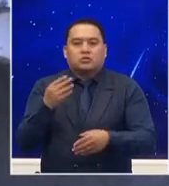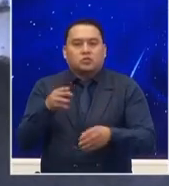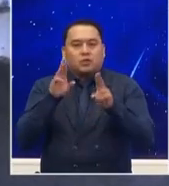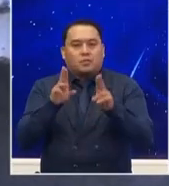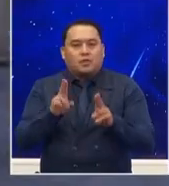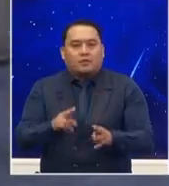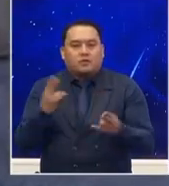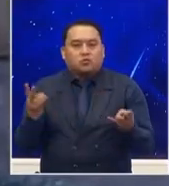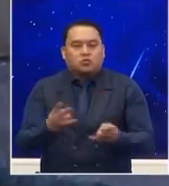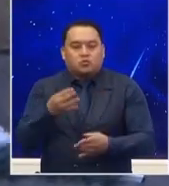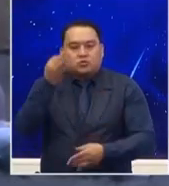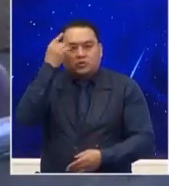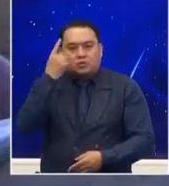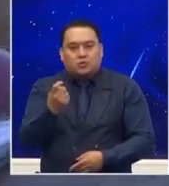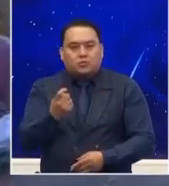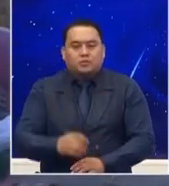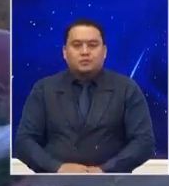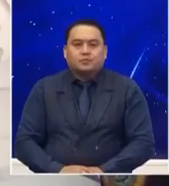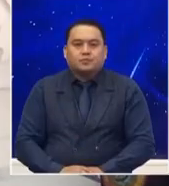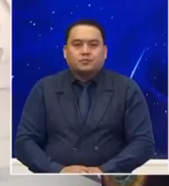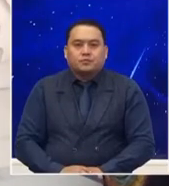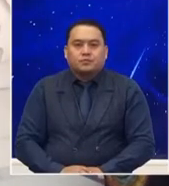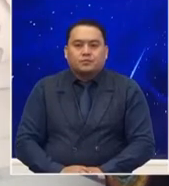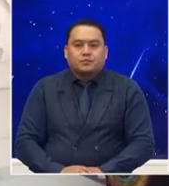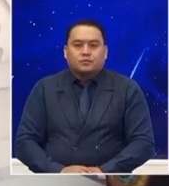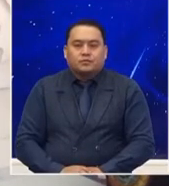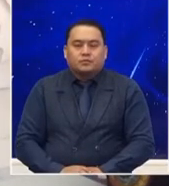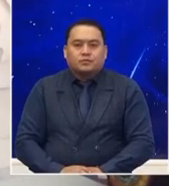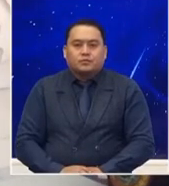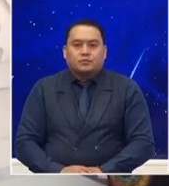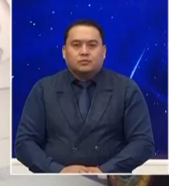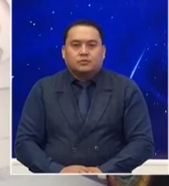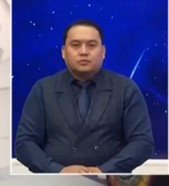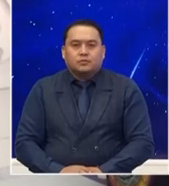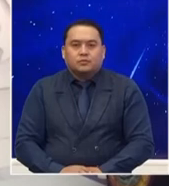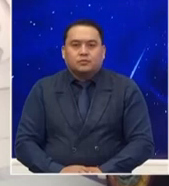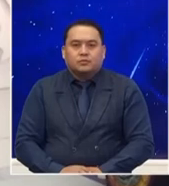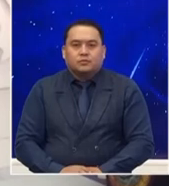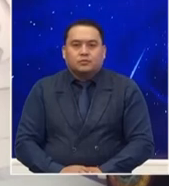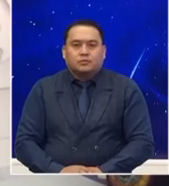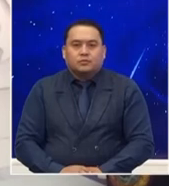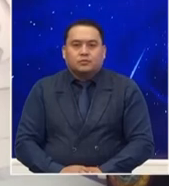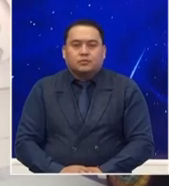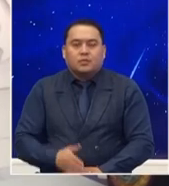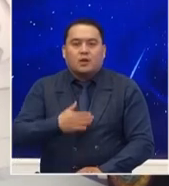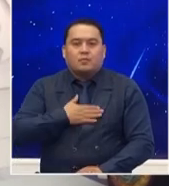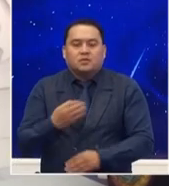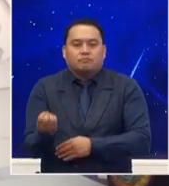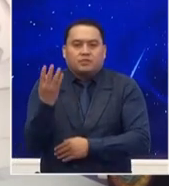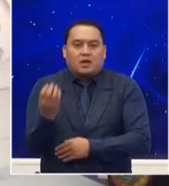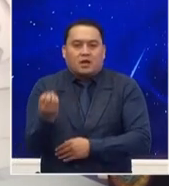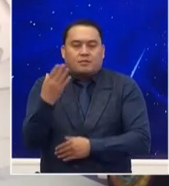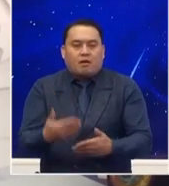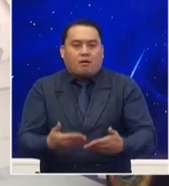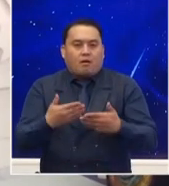назардан шығармау қажеттігін ескертеді. Мы рекомендуем настоятельно приобретать эти пиротехники. Біз пиротехникалық